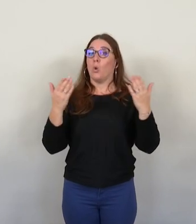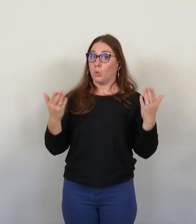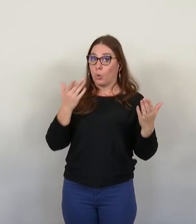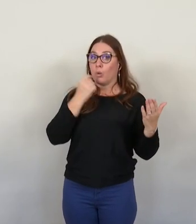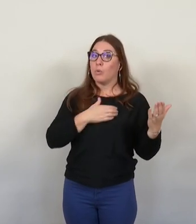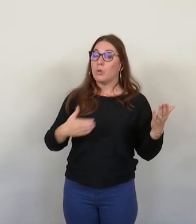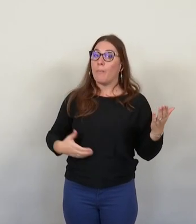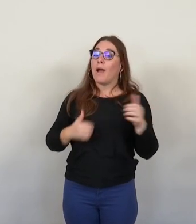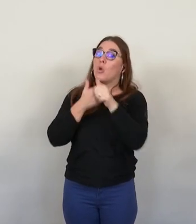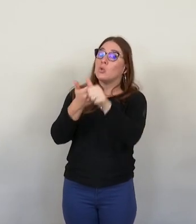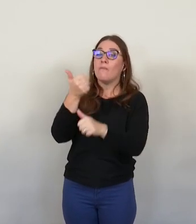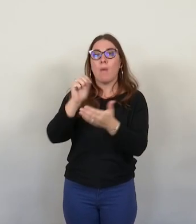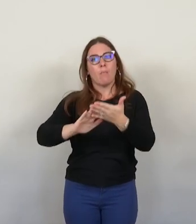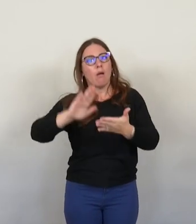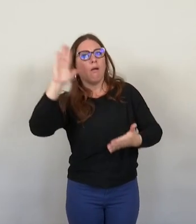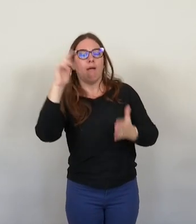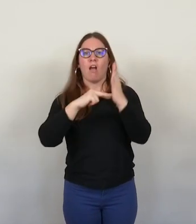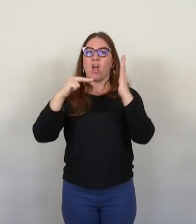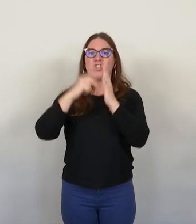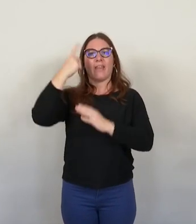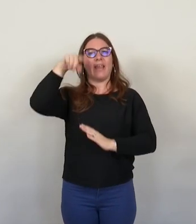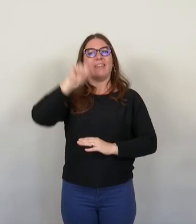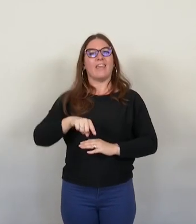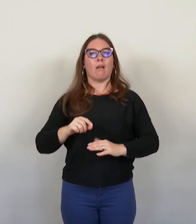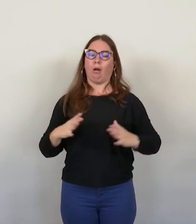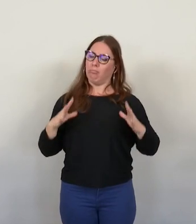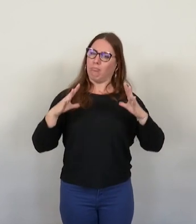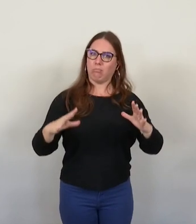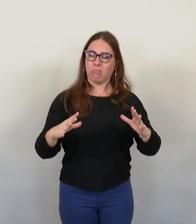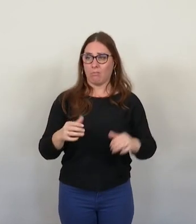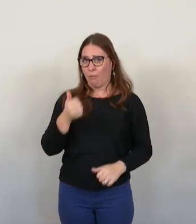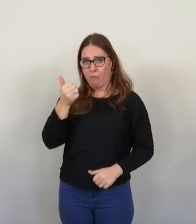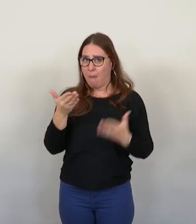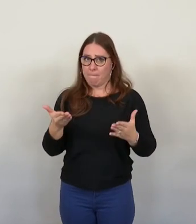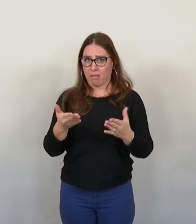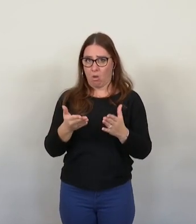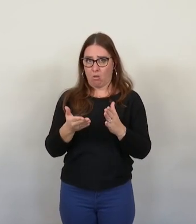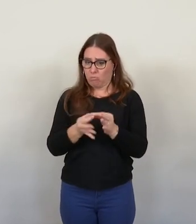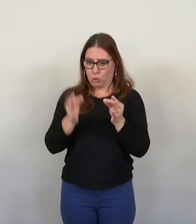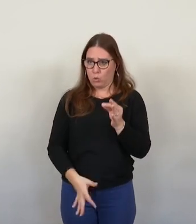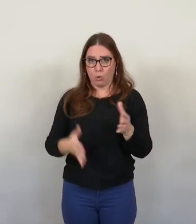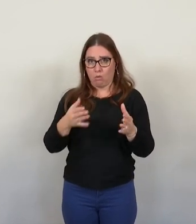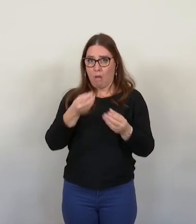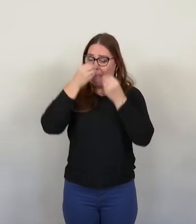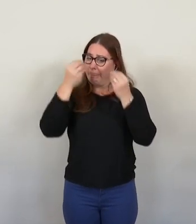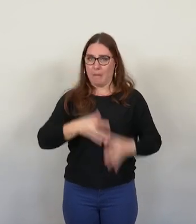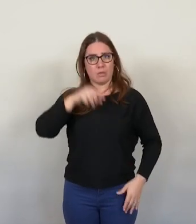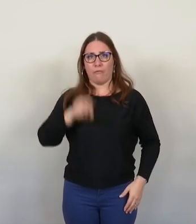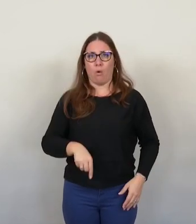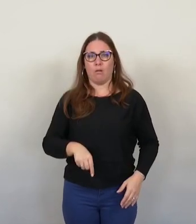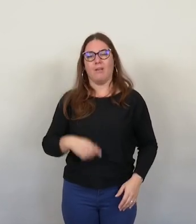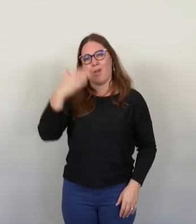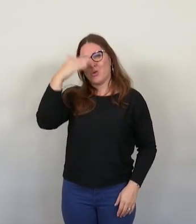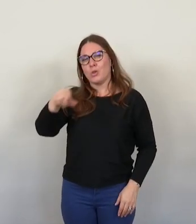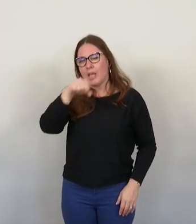le Maire à vos engagements pris dans la charte éthique vous ne pouvez que démissionner peut-être Monsieur le Maire je sais que vous êtes